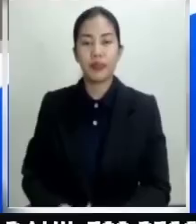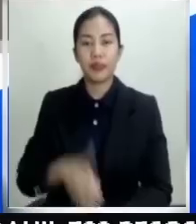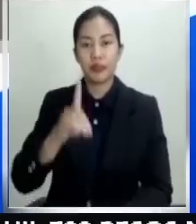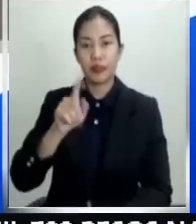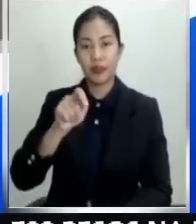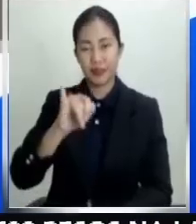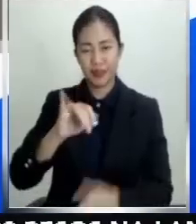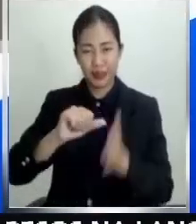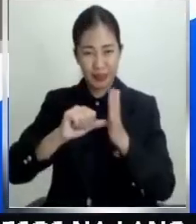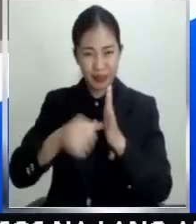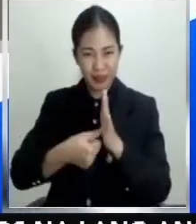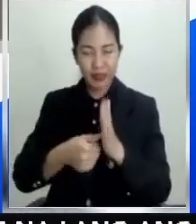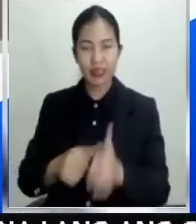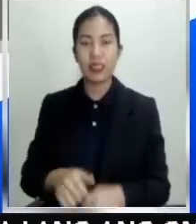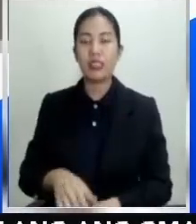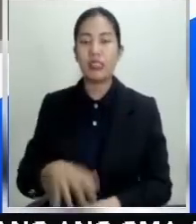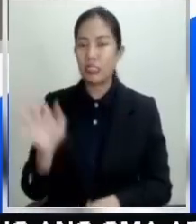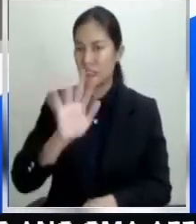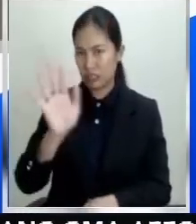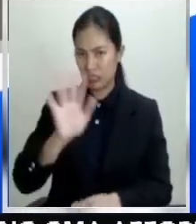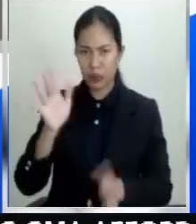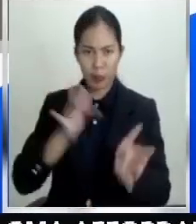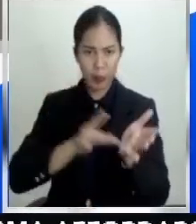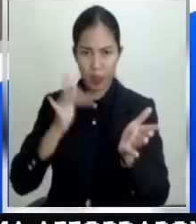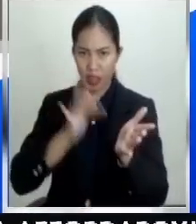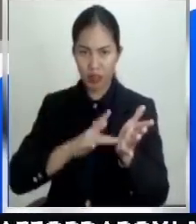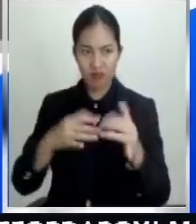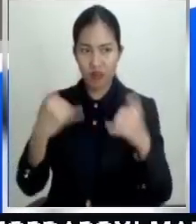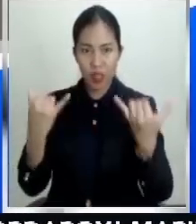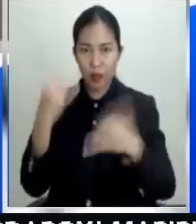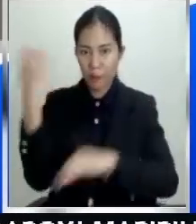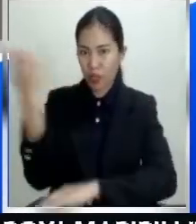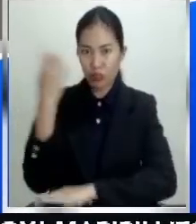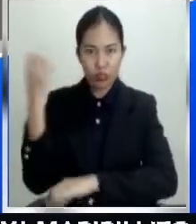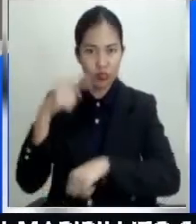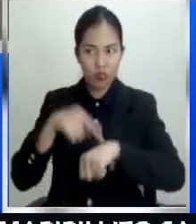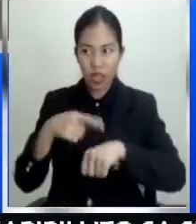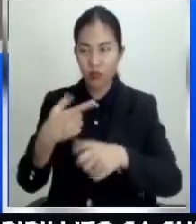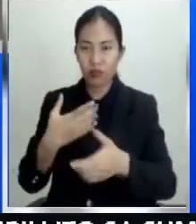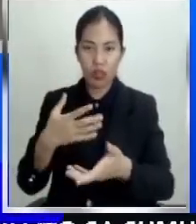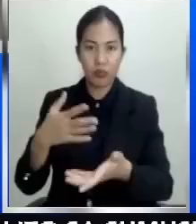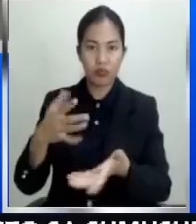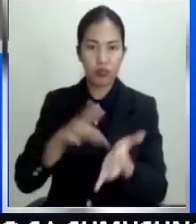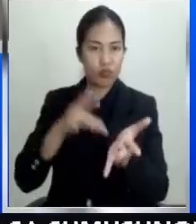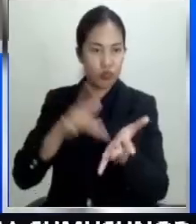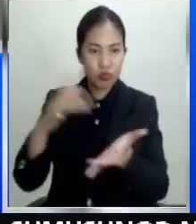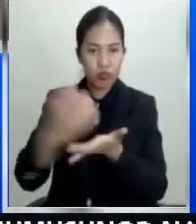dapat samantalahin ng mga negosyante ang panahon ng kalamidad para kumita.